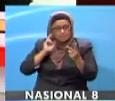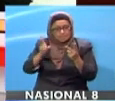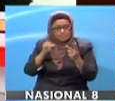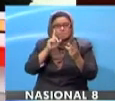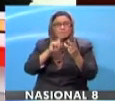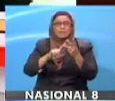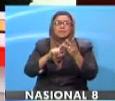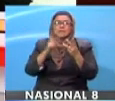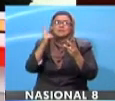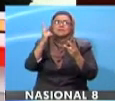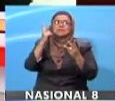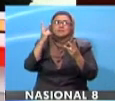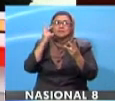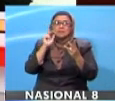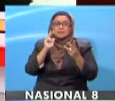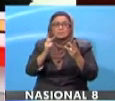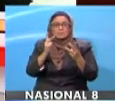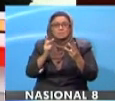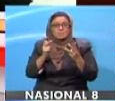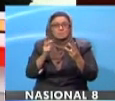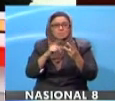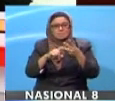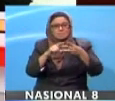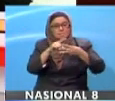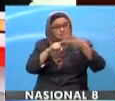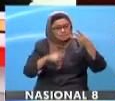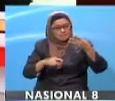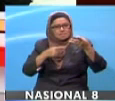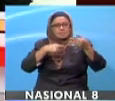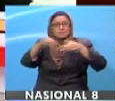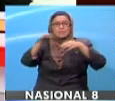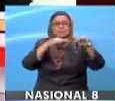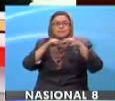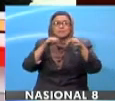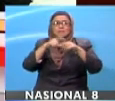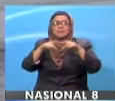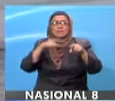Singa. Perkara itu dinyatakan pengurusnya, Zaniliza Muhammad.